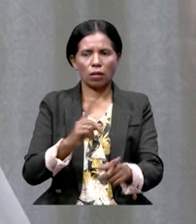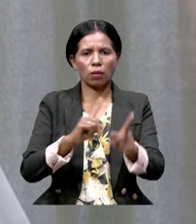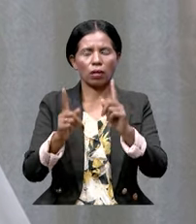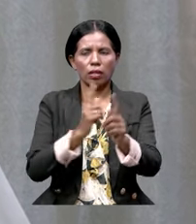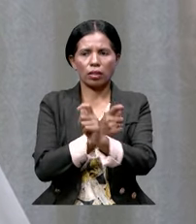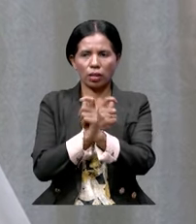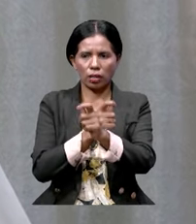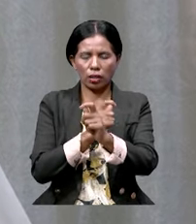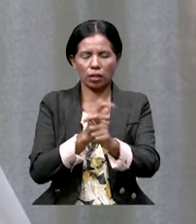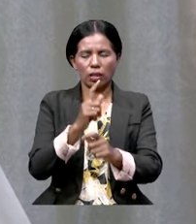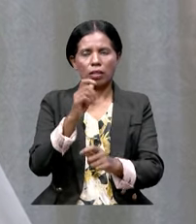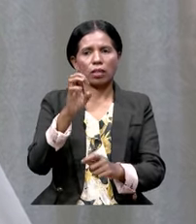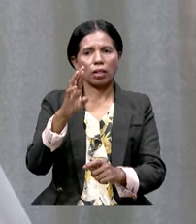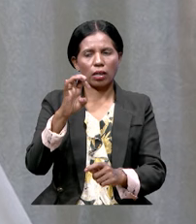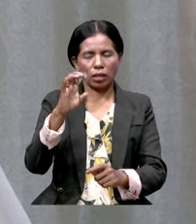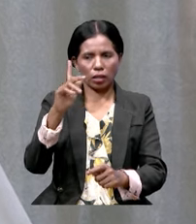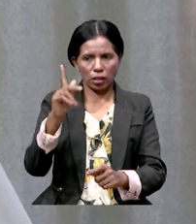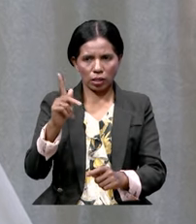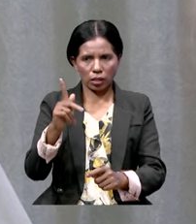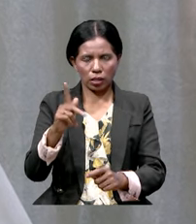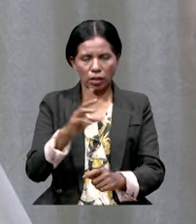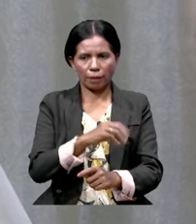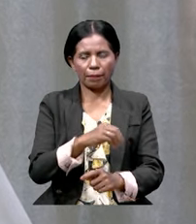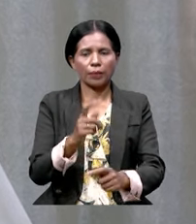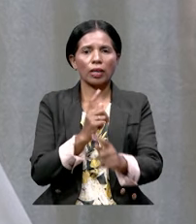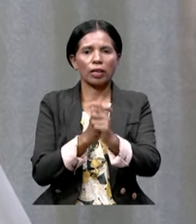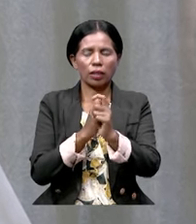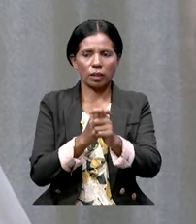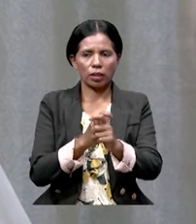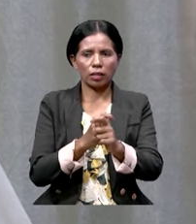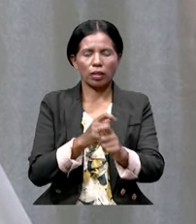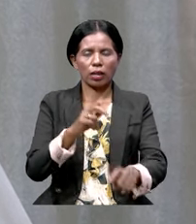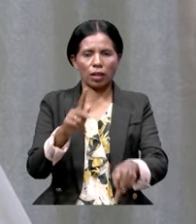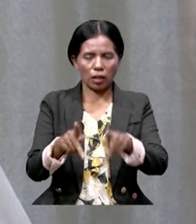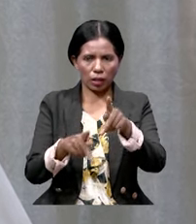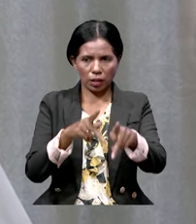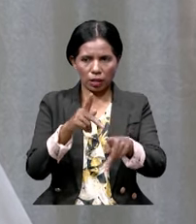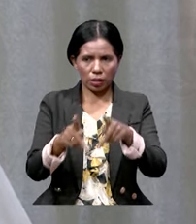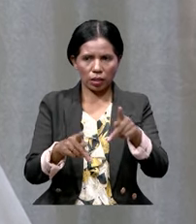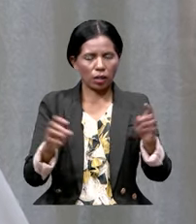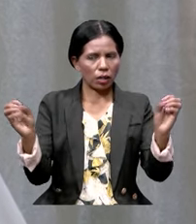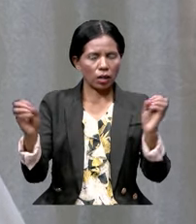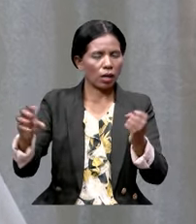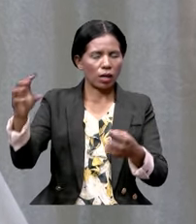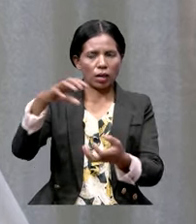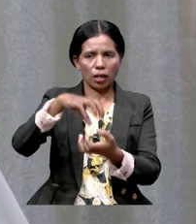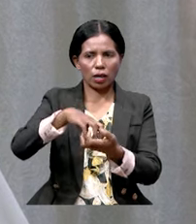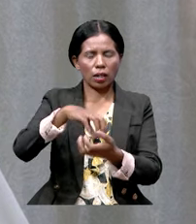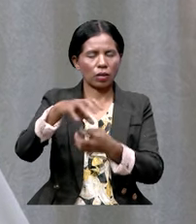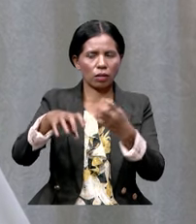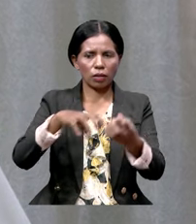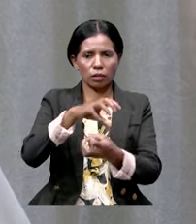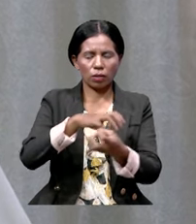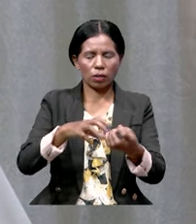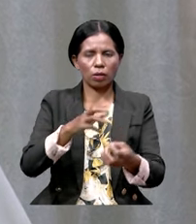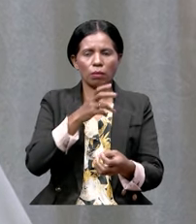nebe di anteri ne ya tetu inda nebe maka puru la kahor ona ho portugues nebe ta